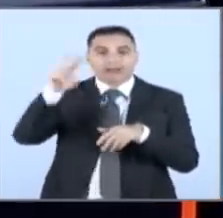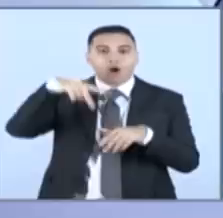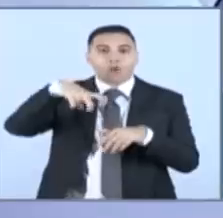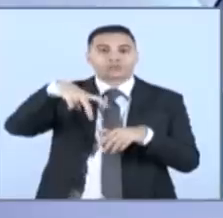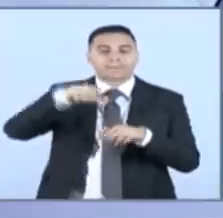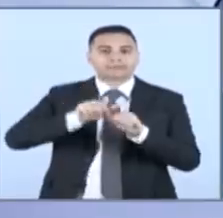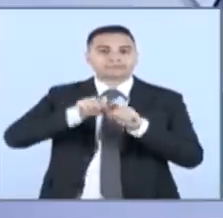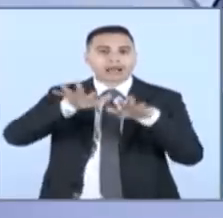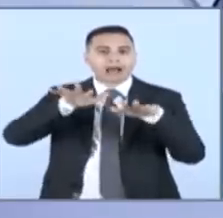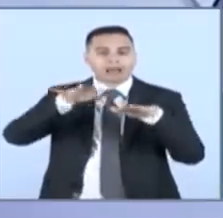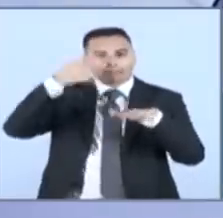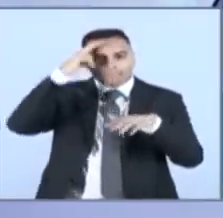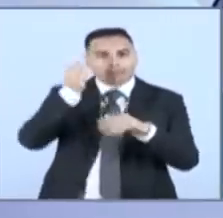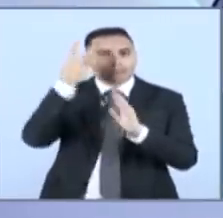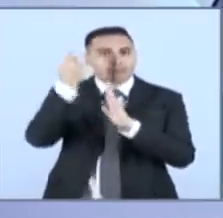1987،